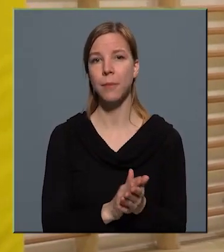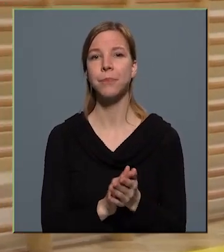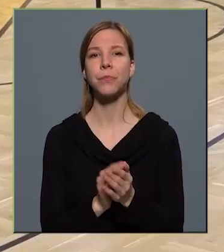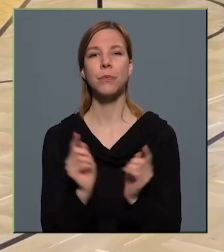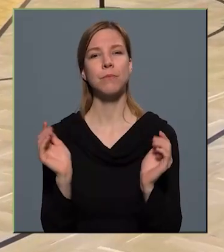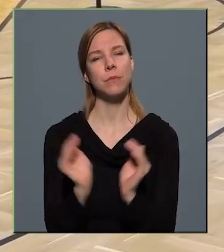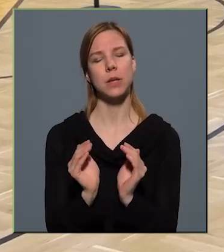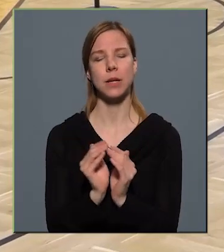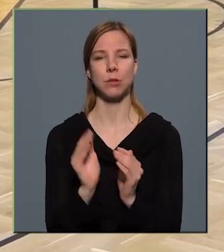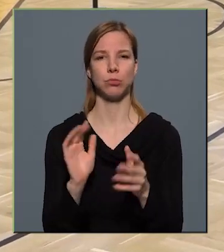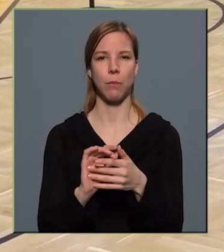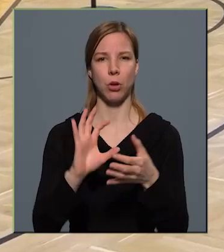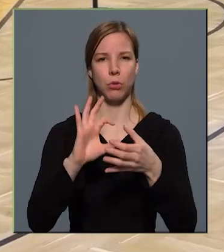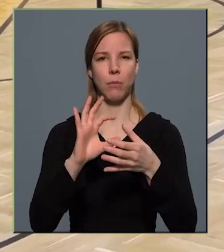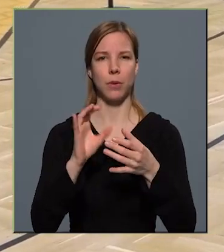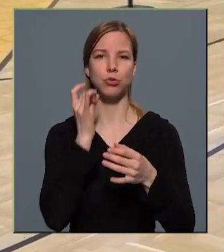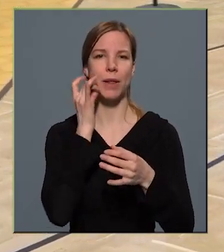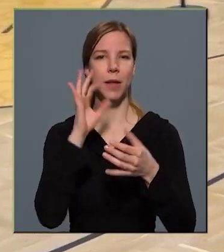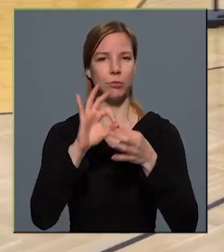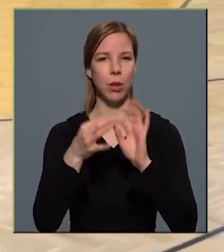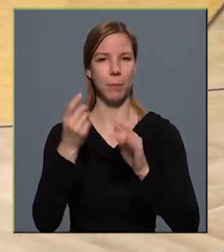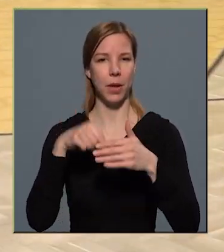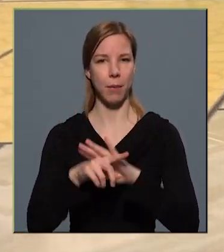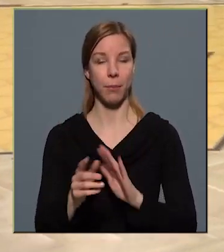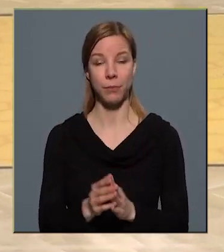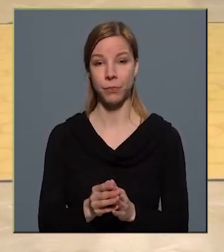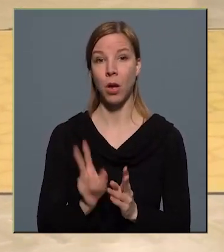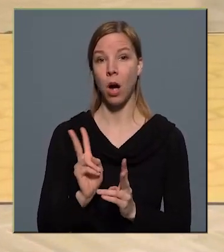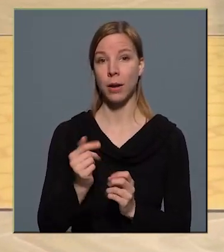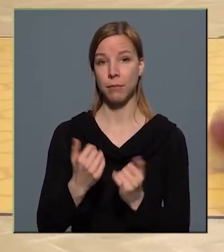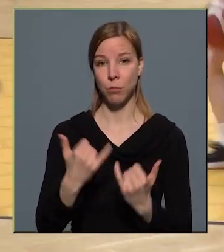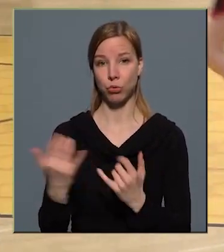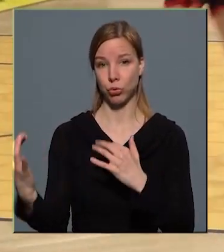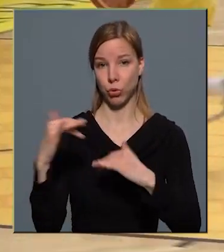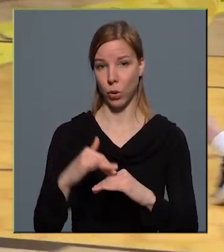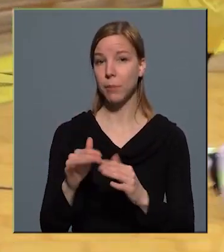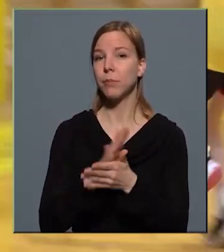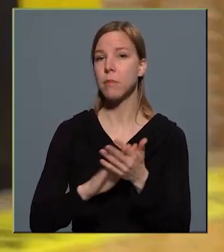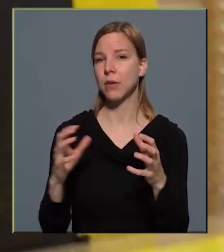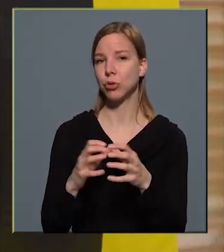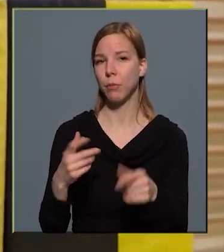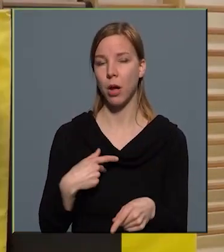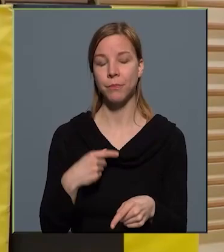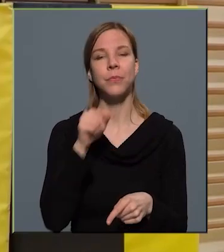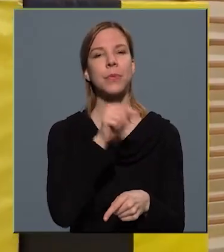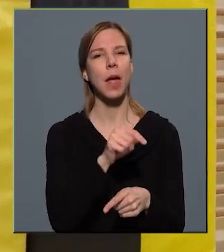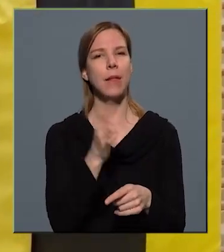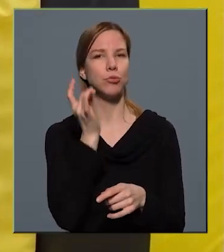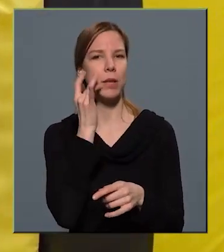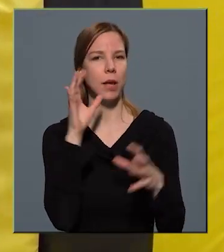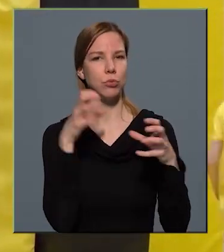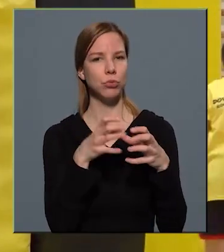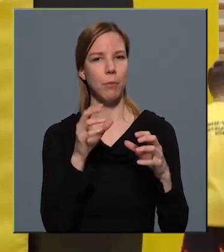olimpiának. És akik most itt vannak, ez milyen csapat? Ez egy nagyon speciális csapat,